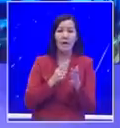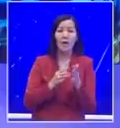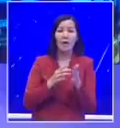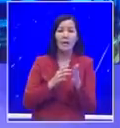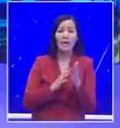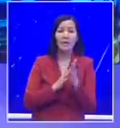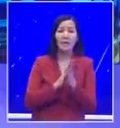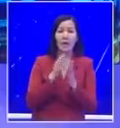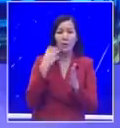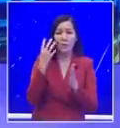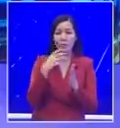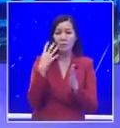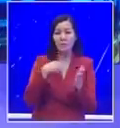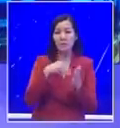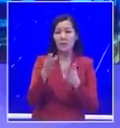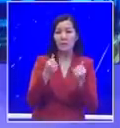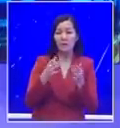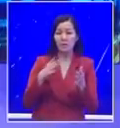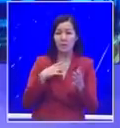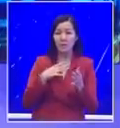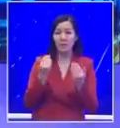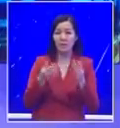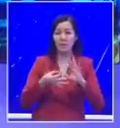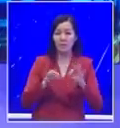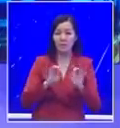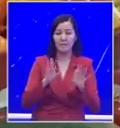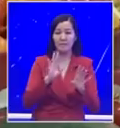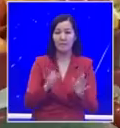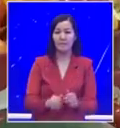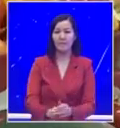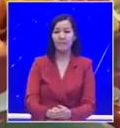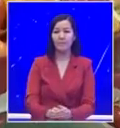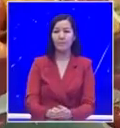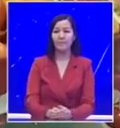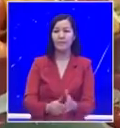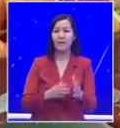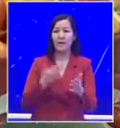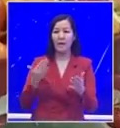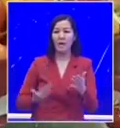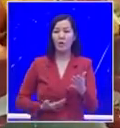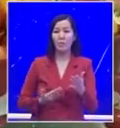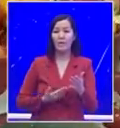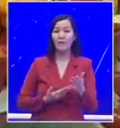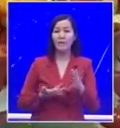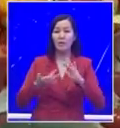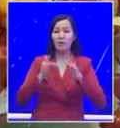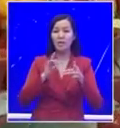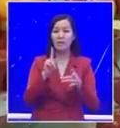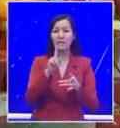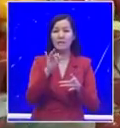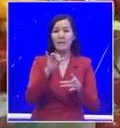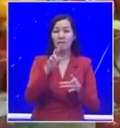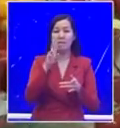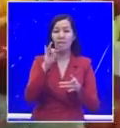тамырын жұрт жаппай алып жатыр. Елдан Сәрсенбаеваны тыңдайық. Әлеуметтік желіде мына зімбір тамыры